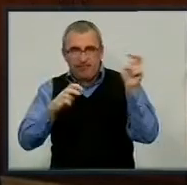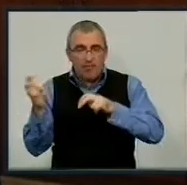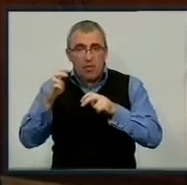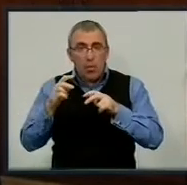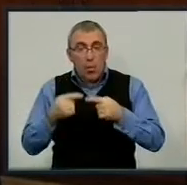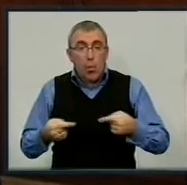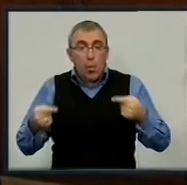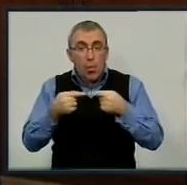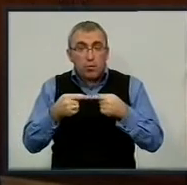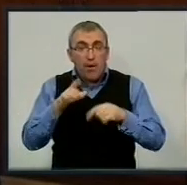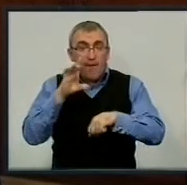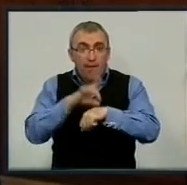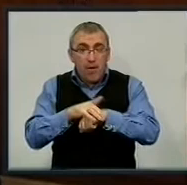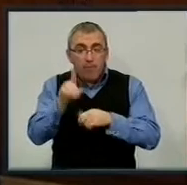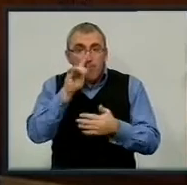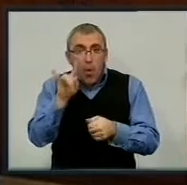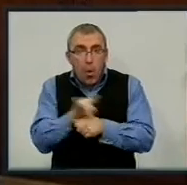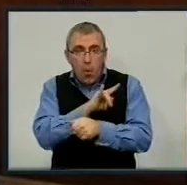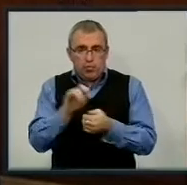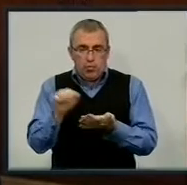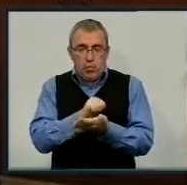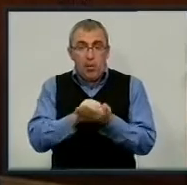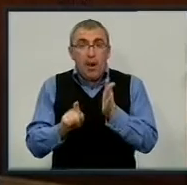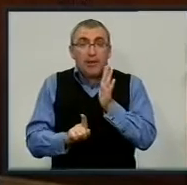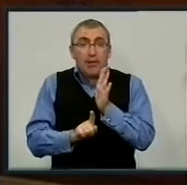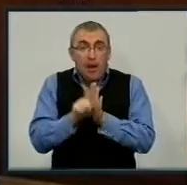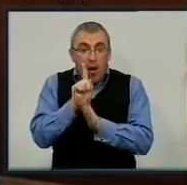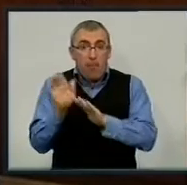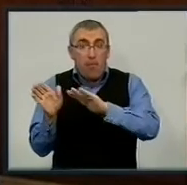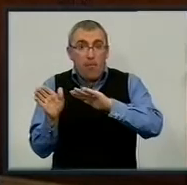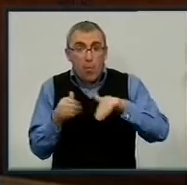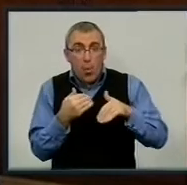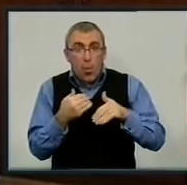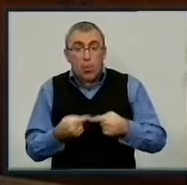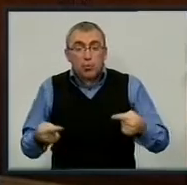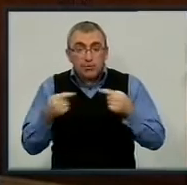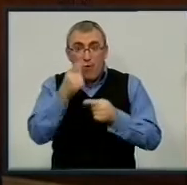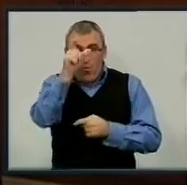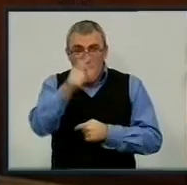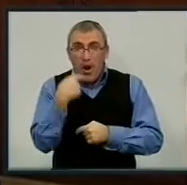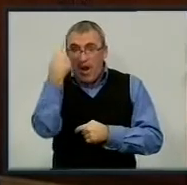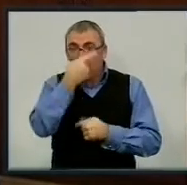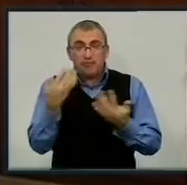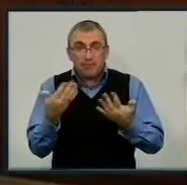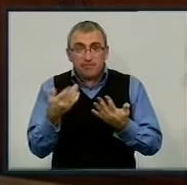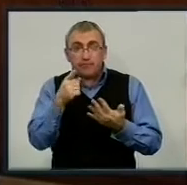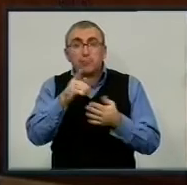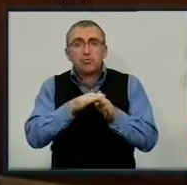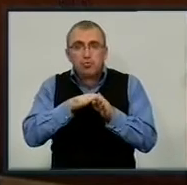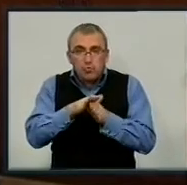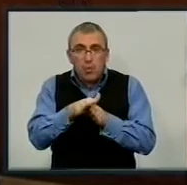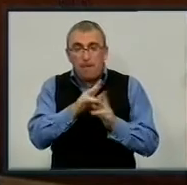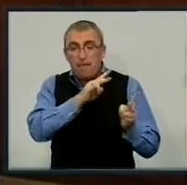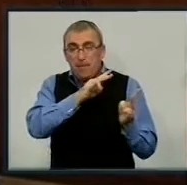того что этот человек вхал по подложным документам пока началось с этого а после этого при установлении его личности выяснилось что он совершил